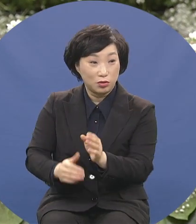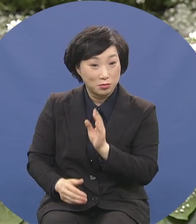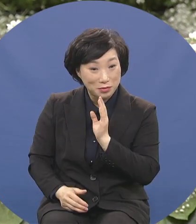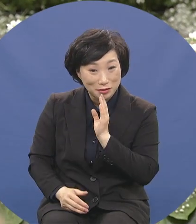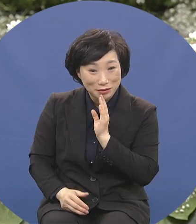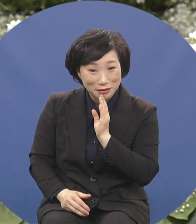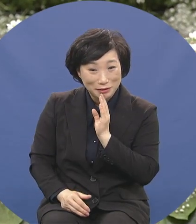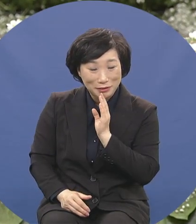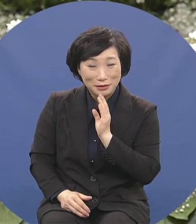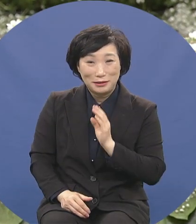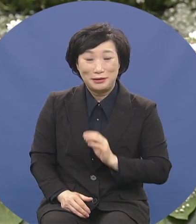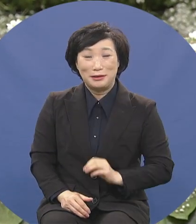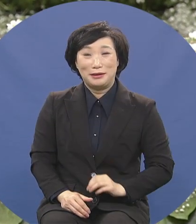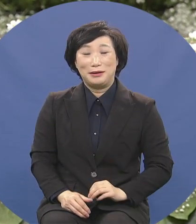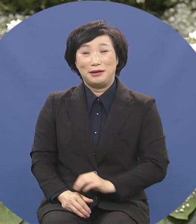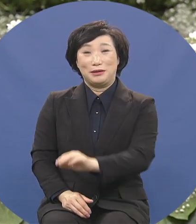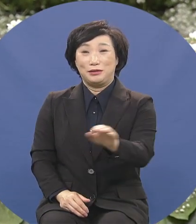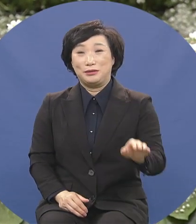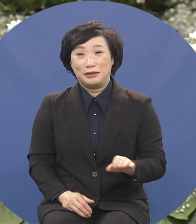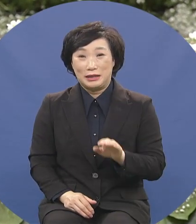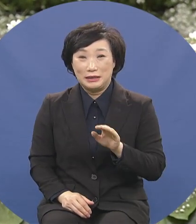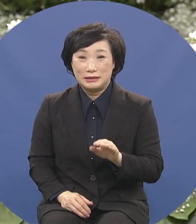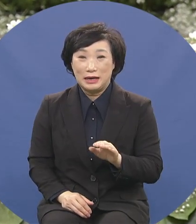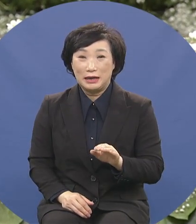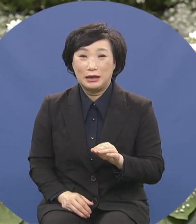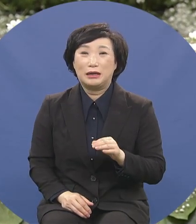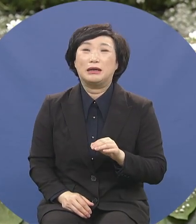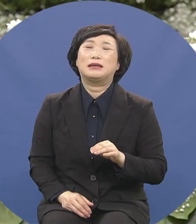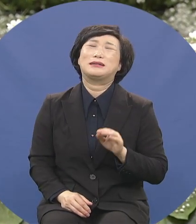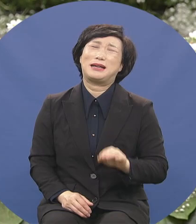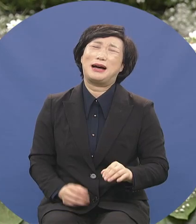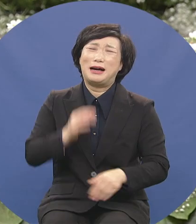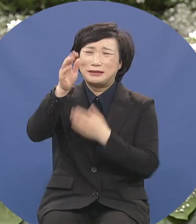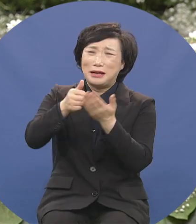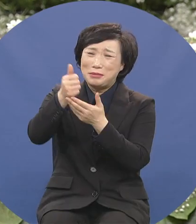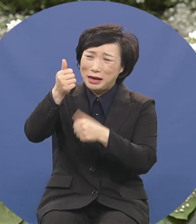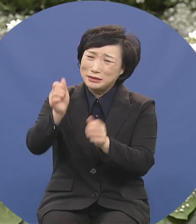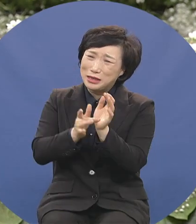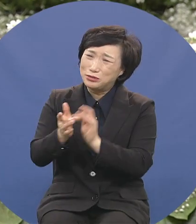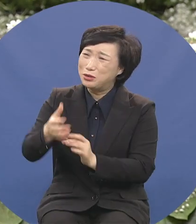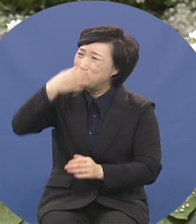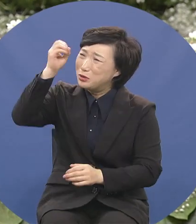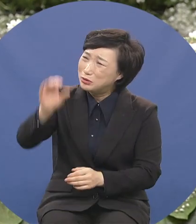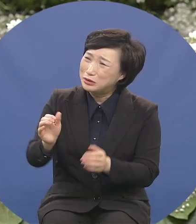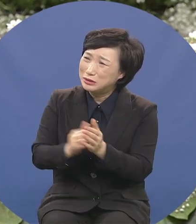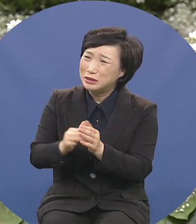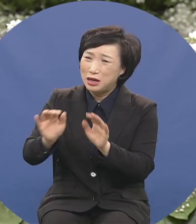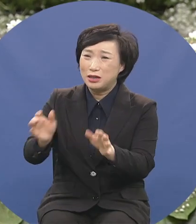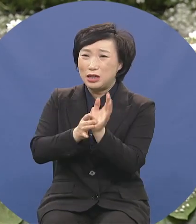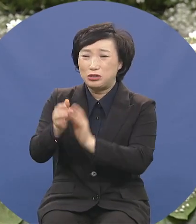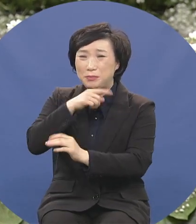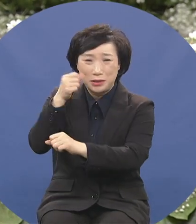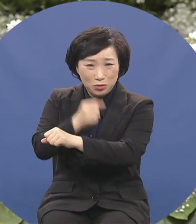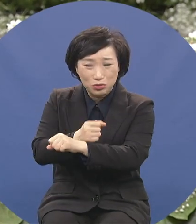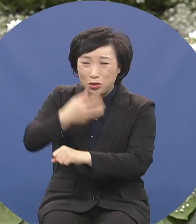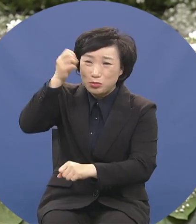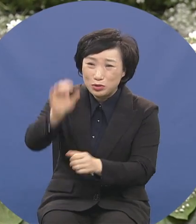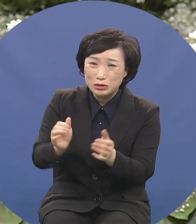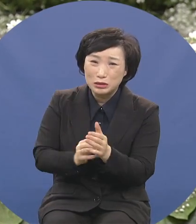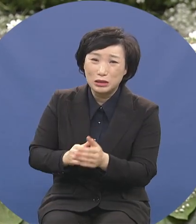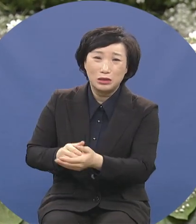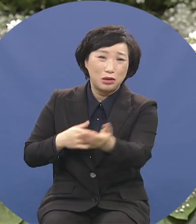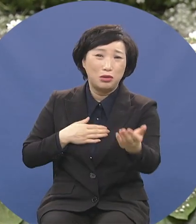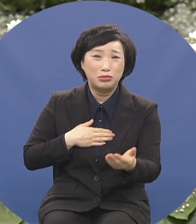죽으셨을진데 어찌 우리가 하나님의 아들을 무시하고 그 피의 공로를